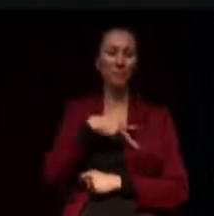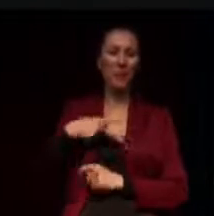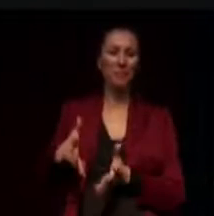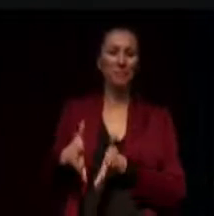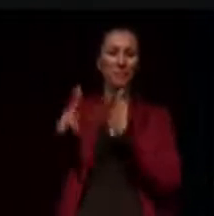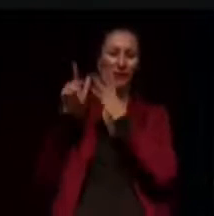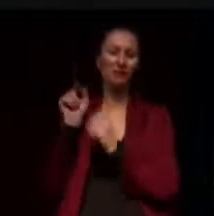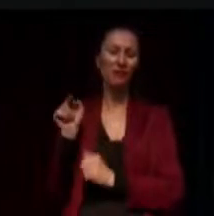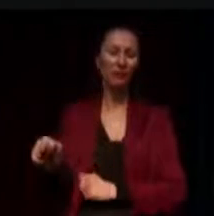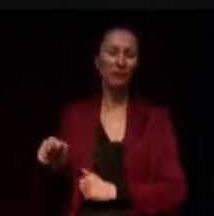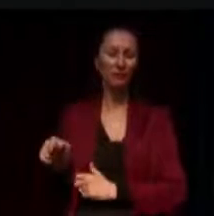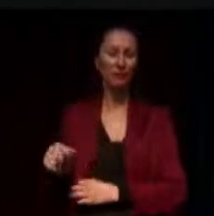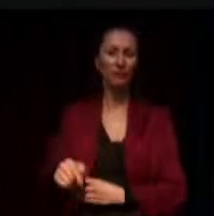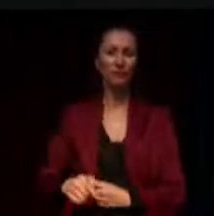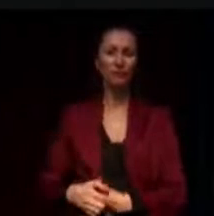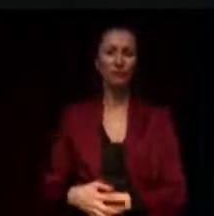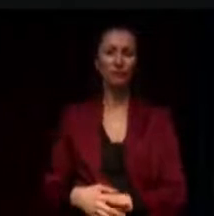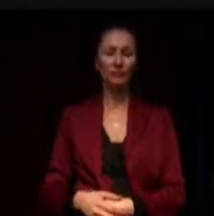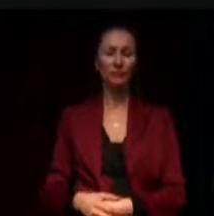arkadaşlar önce.